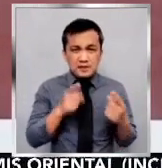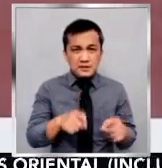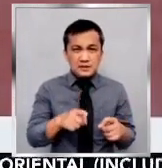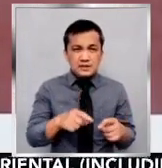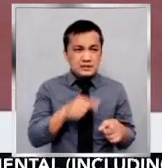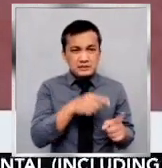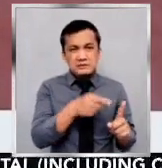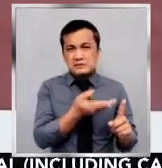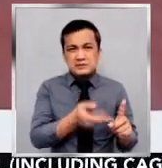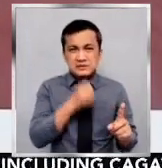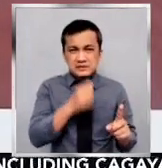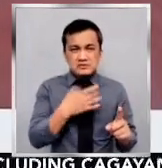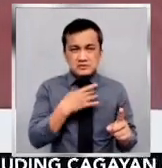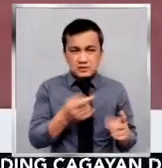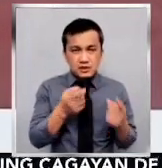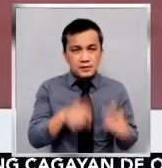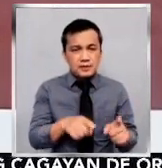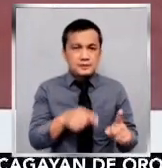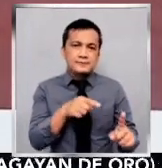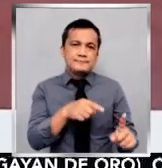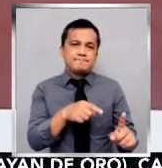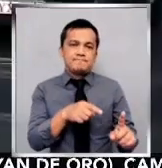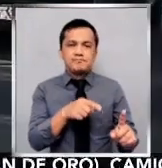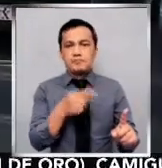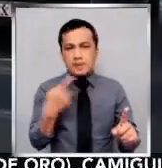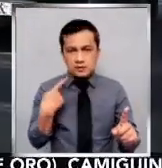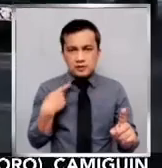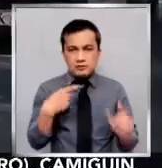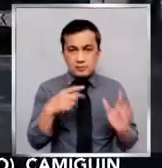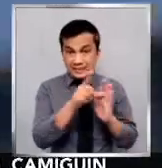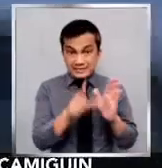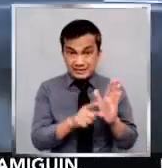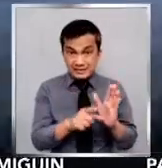But then again, meron tayong batas eh, no? Whether